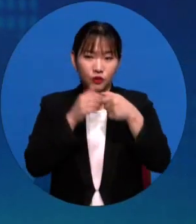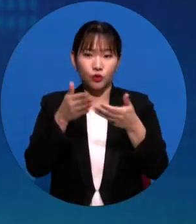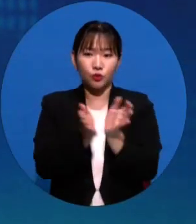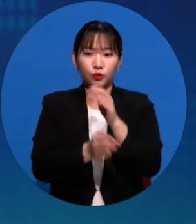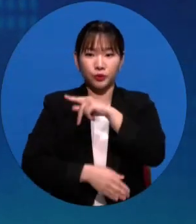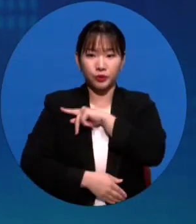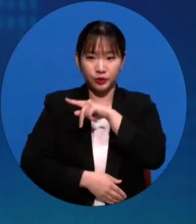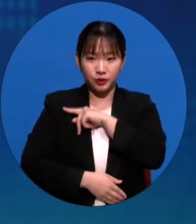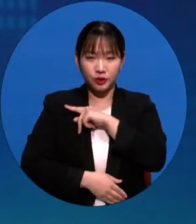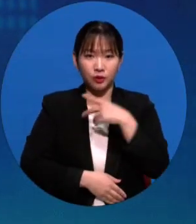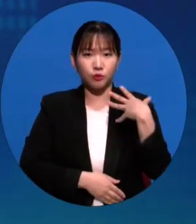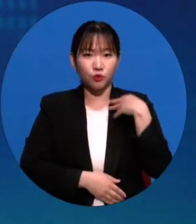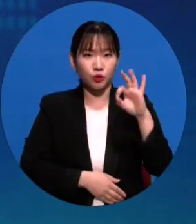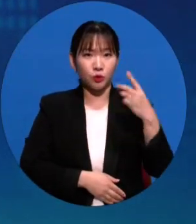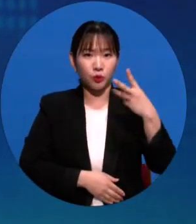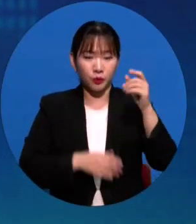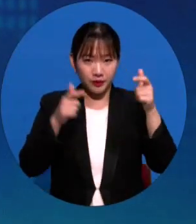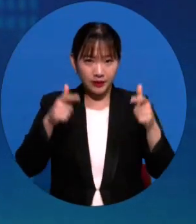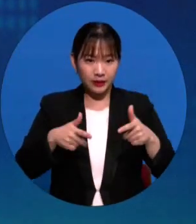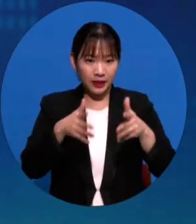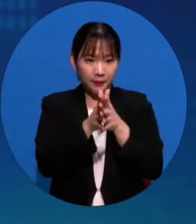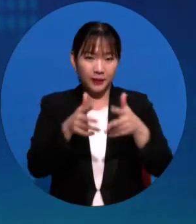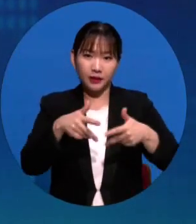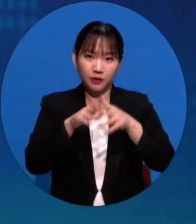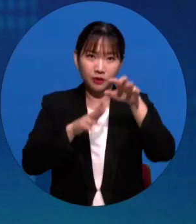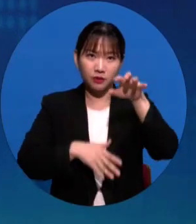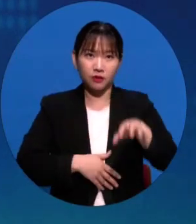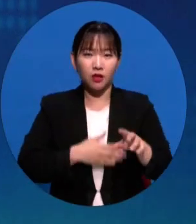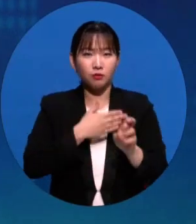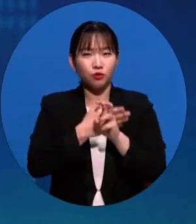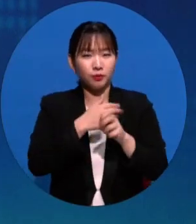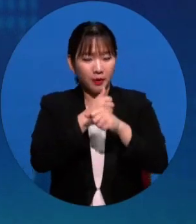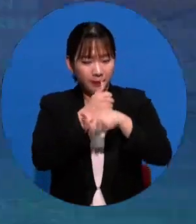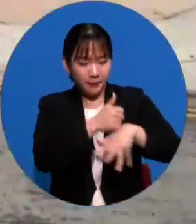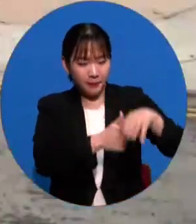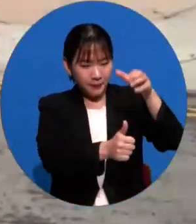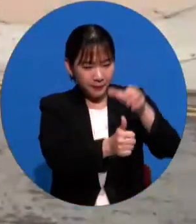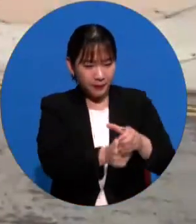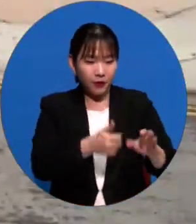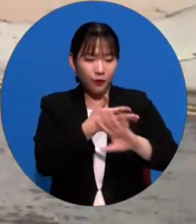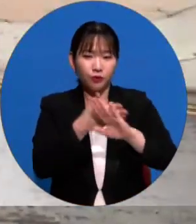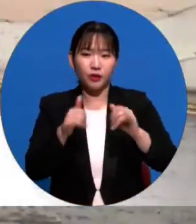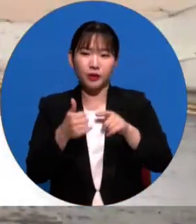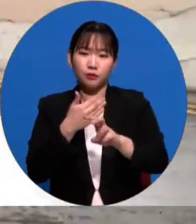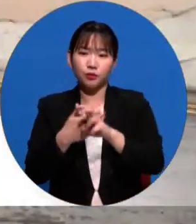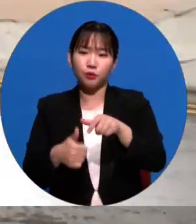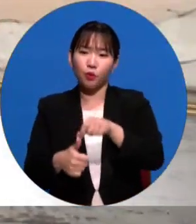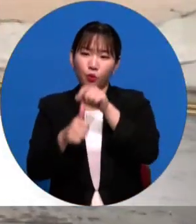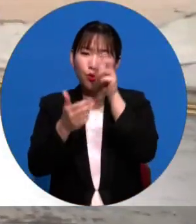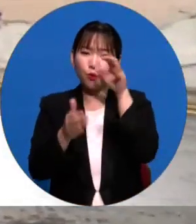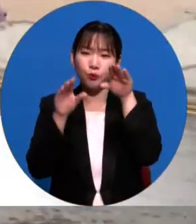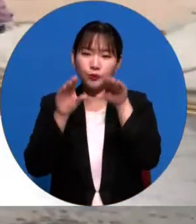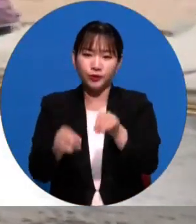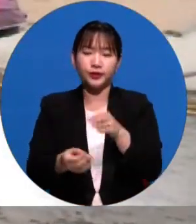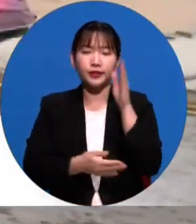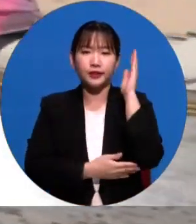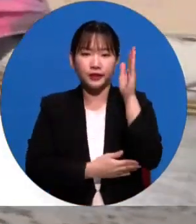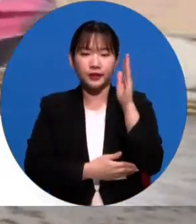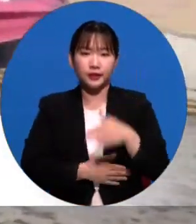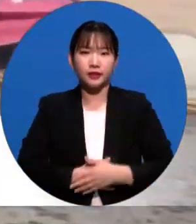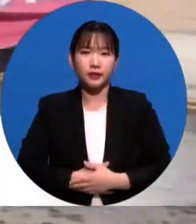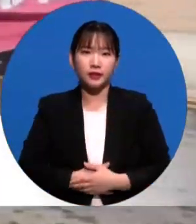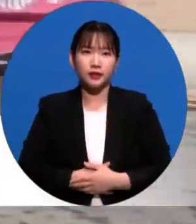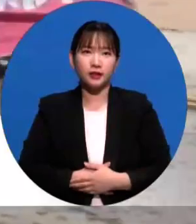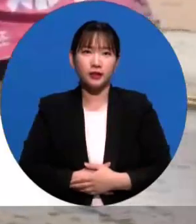민주노총은 무한 오룡지구 아파트 공사 현장에서 불법 하도급과 외국인 불법고용 중단을 촉구했습니다